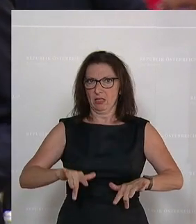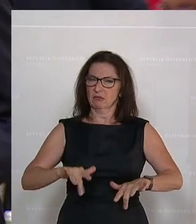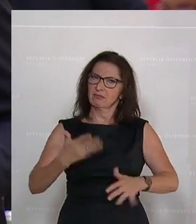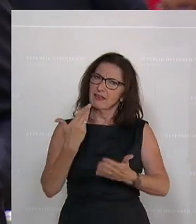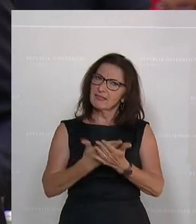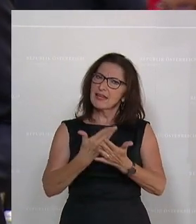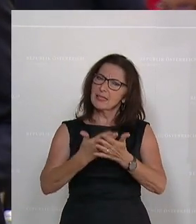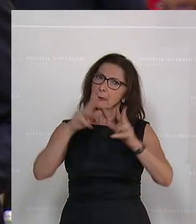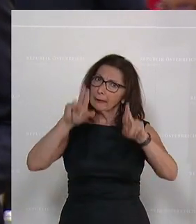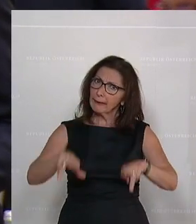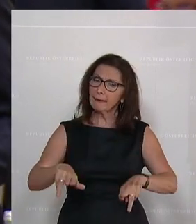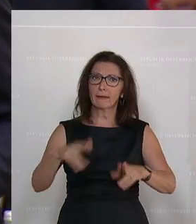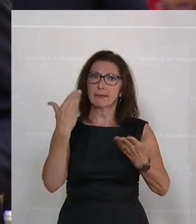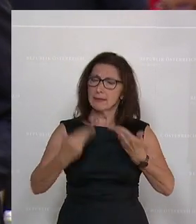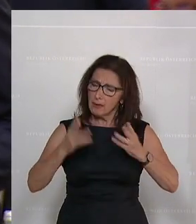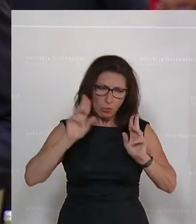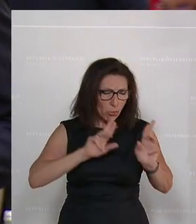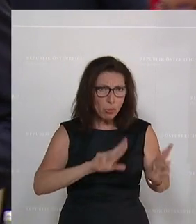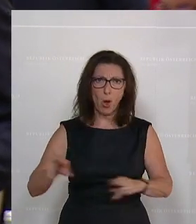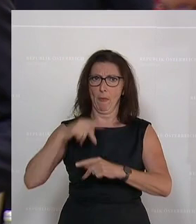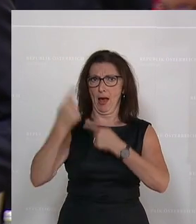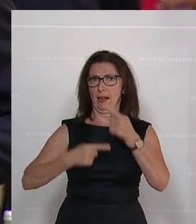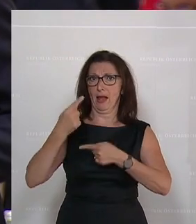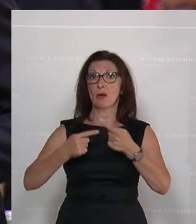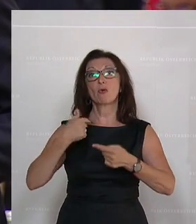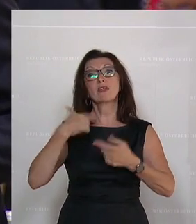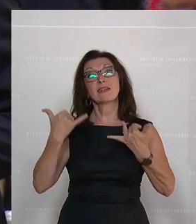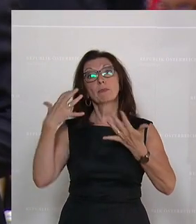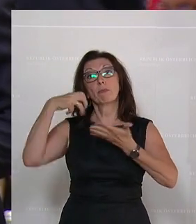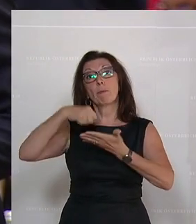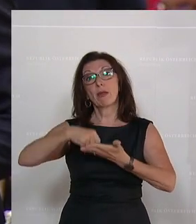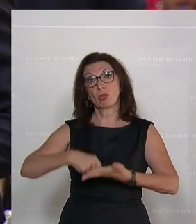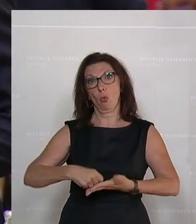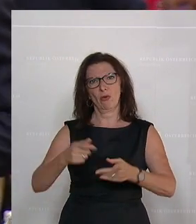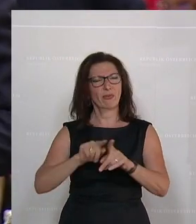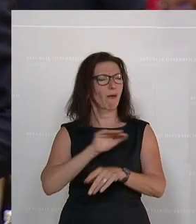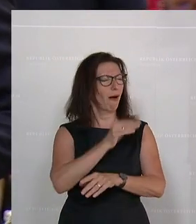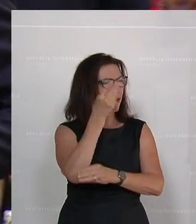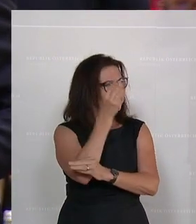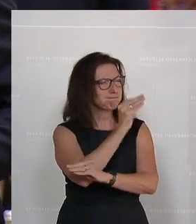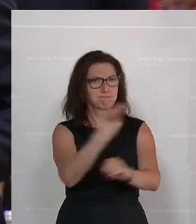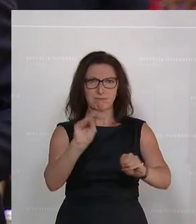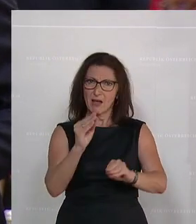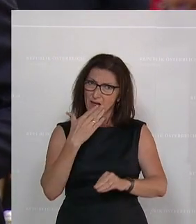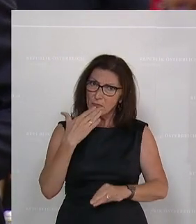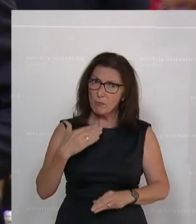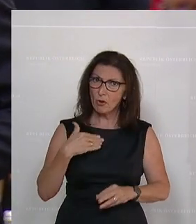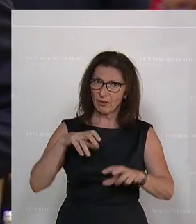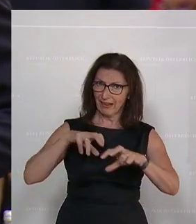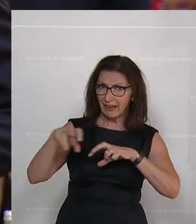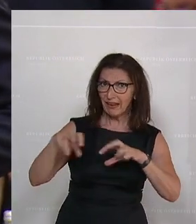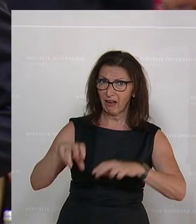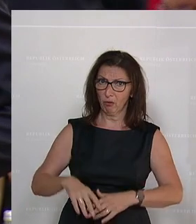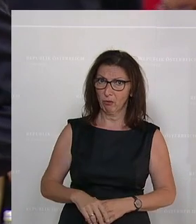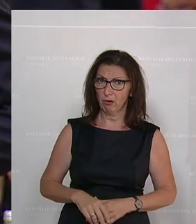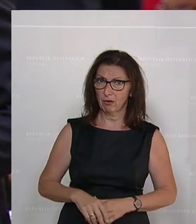dass wir diese sitzung ganz normal abhalten und ich bin wirklich betone und appelliere an alle dass wir mobil dass die regierung sich gegenüber dem